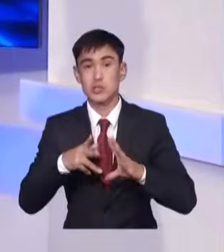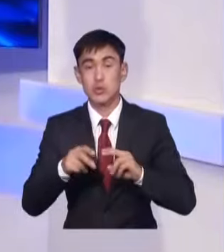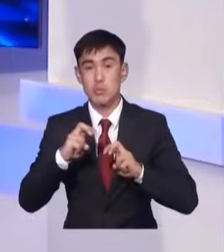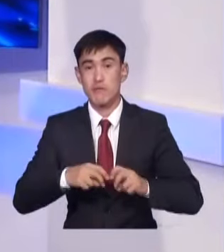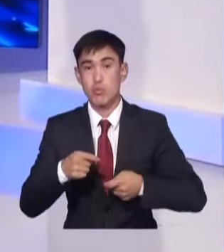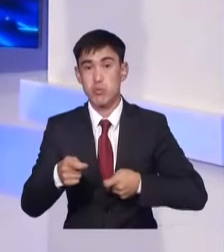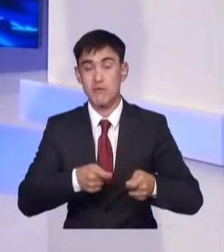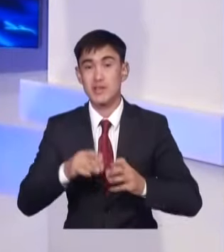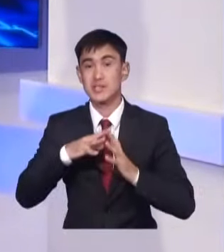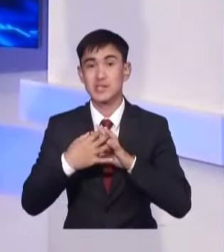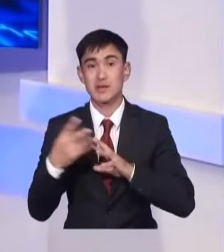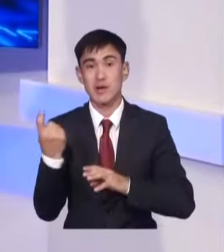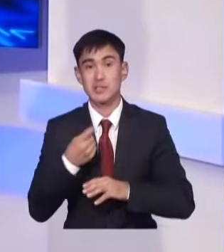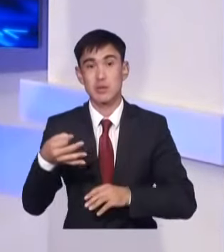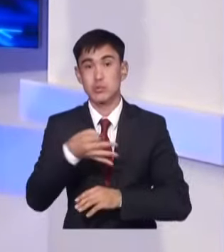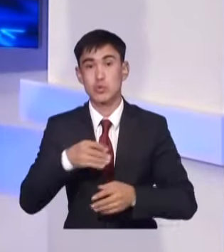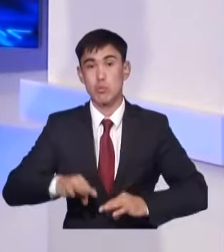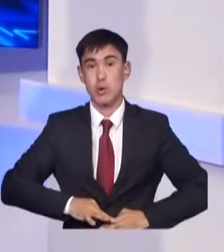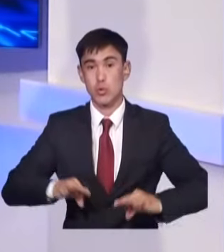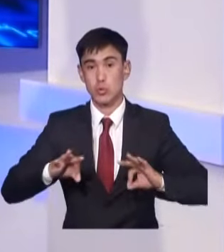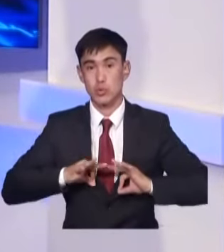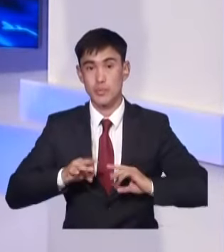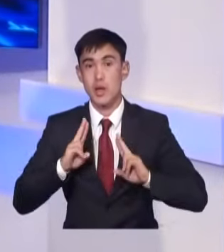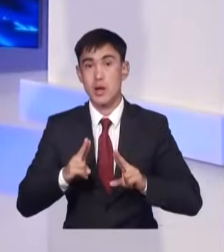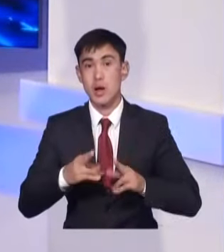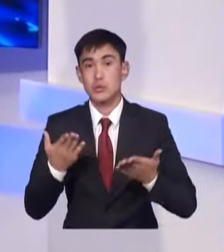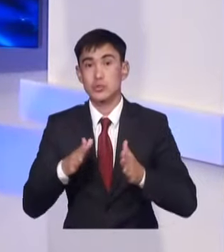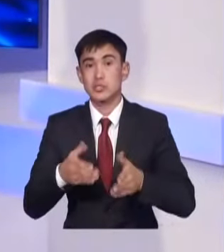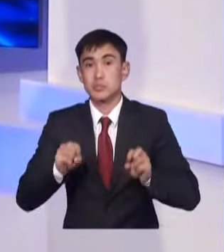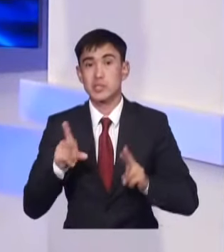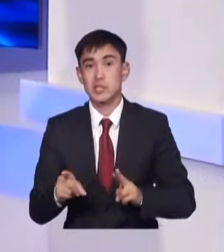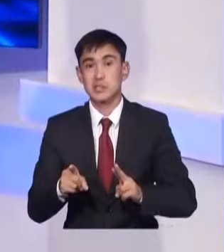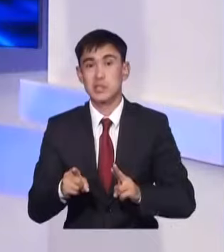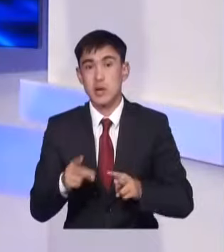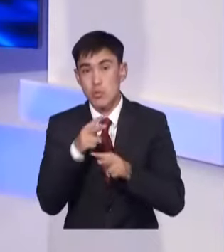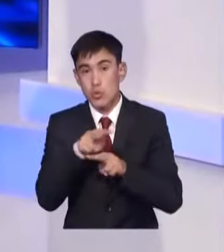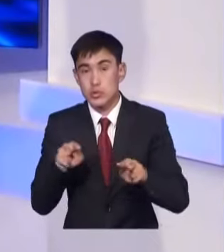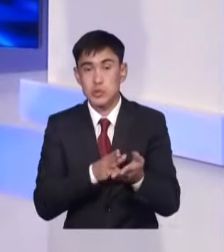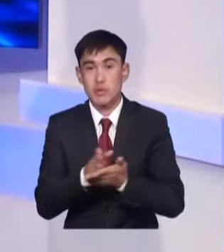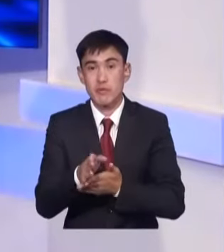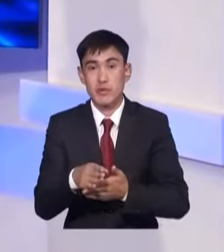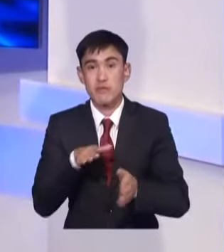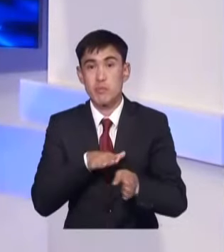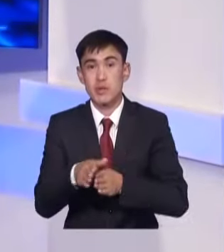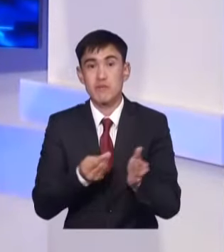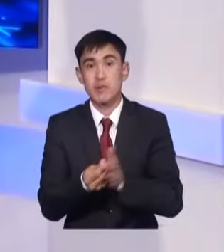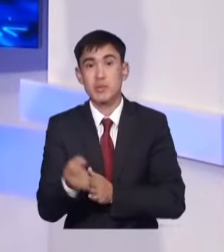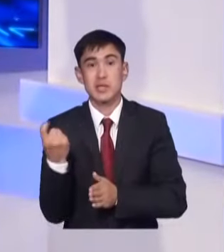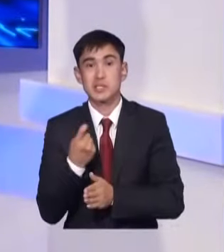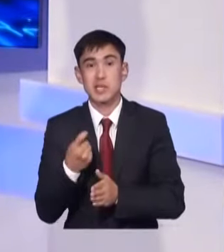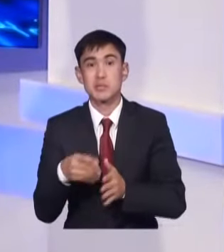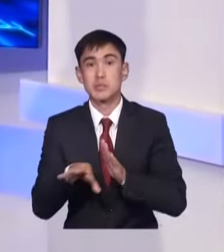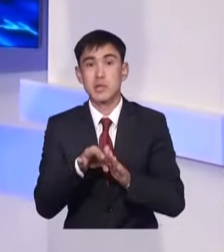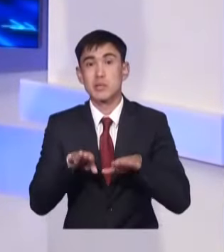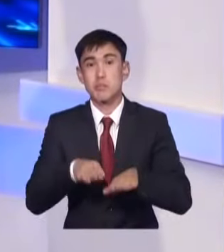проверки управления сельского хозяйства областной прокуратурой как оказалось специалисты курирующий отрасль осуществляли выплаты крестьянам